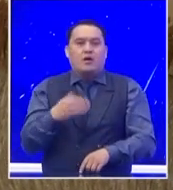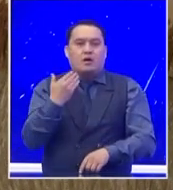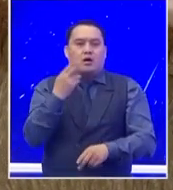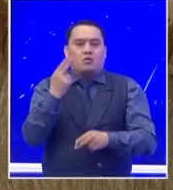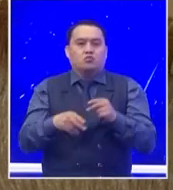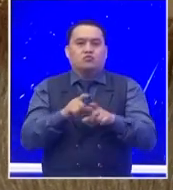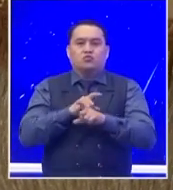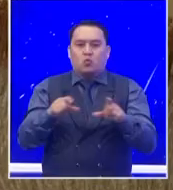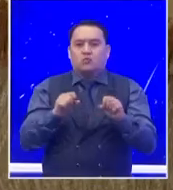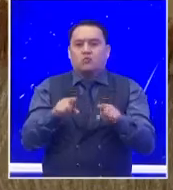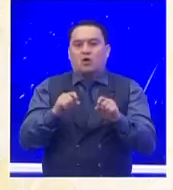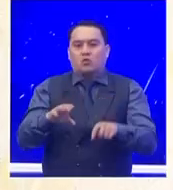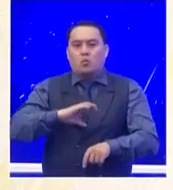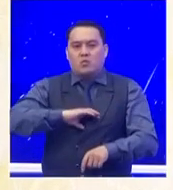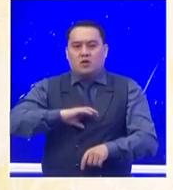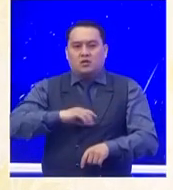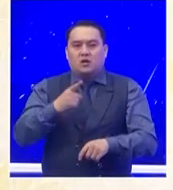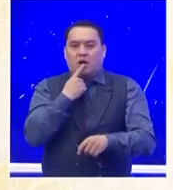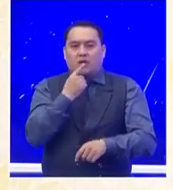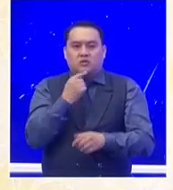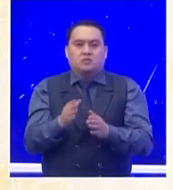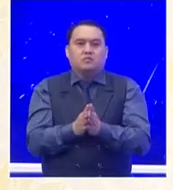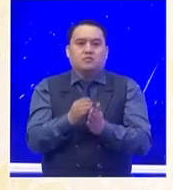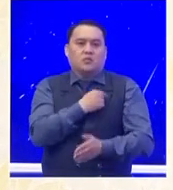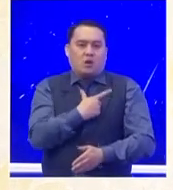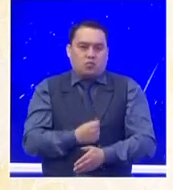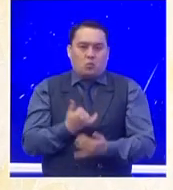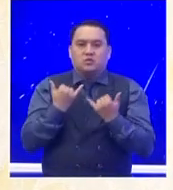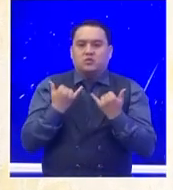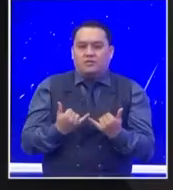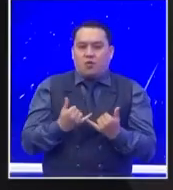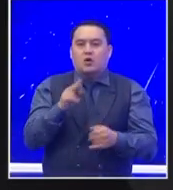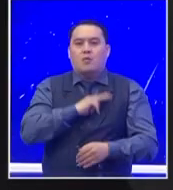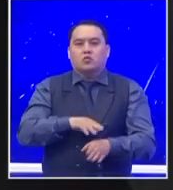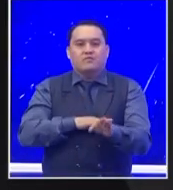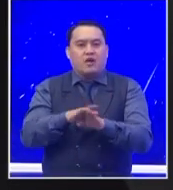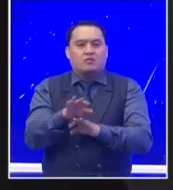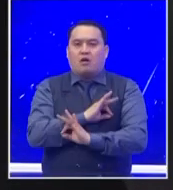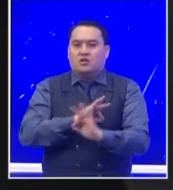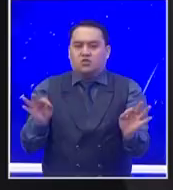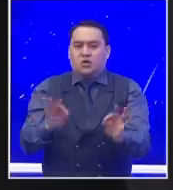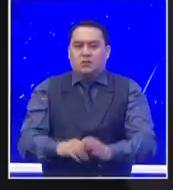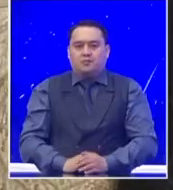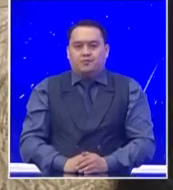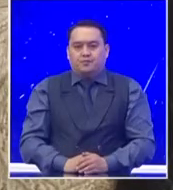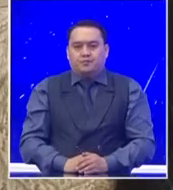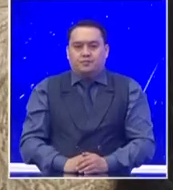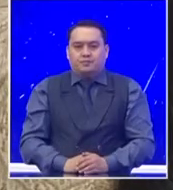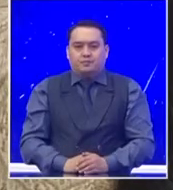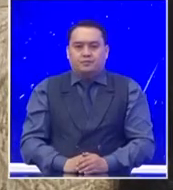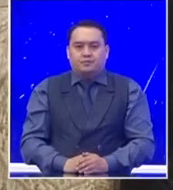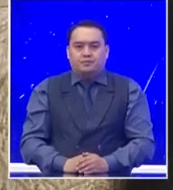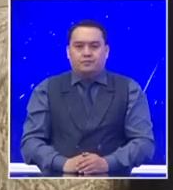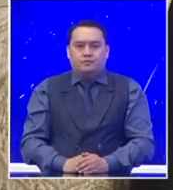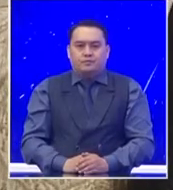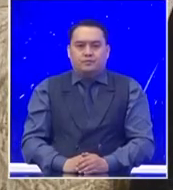окончила школу на золотую медаль, а вуз с красным дипломом. Вот и сейчас свою работу она тоже выполняет на отлично. Первое время, может